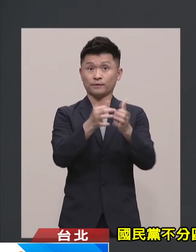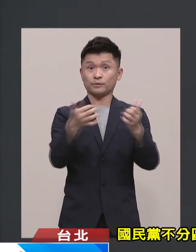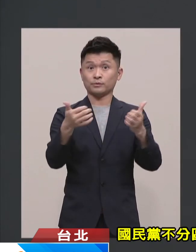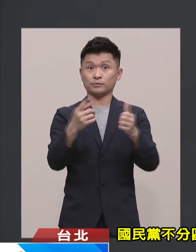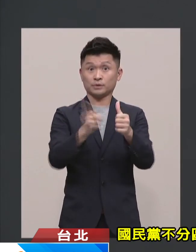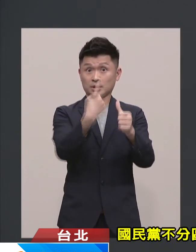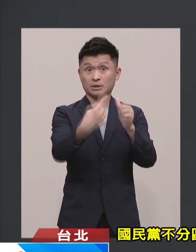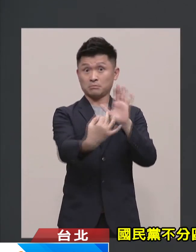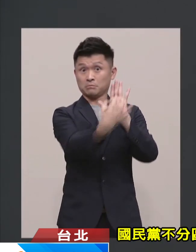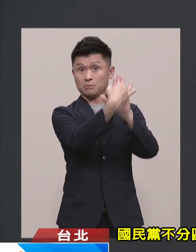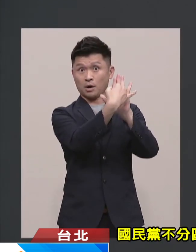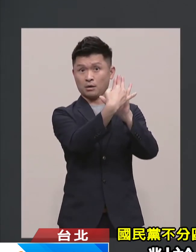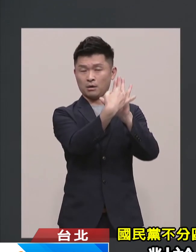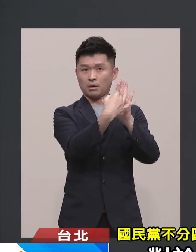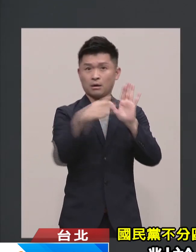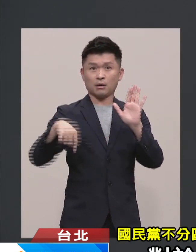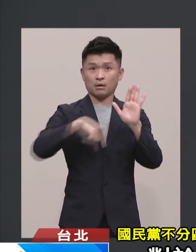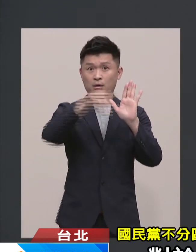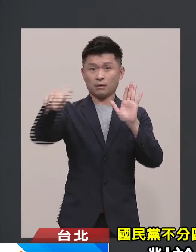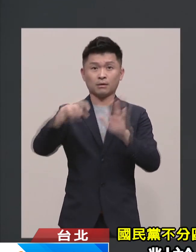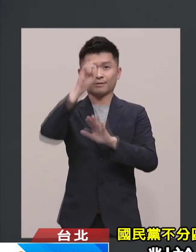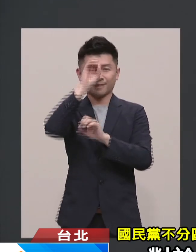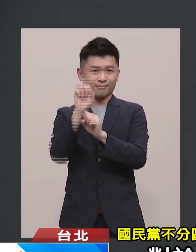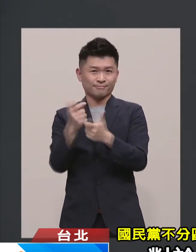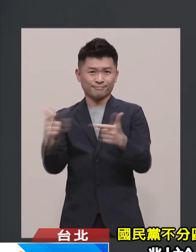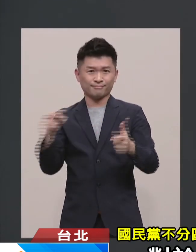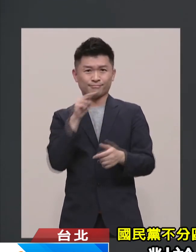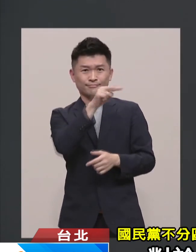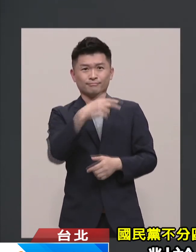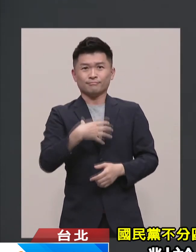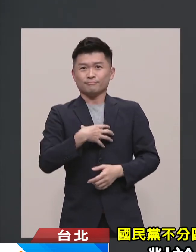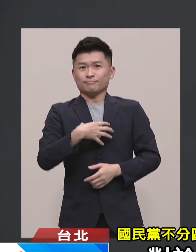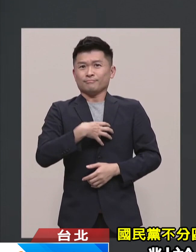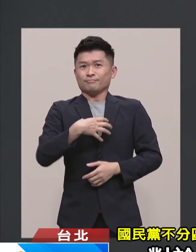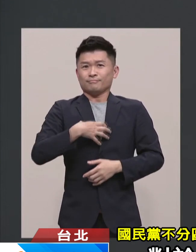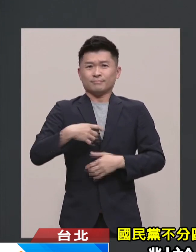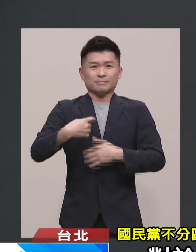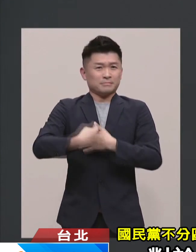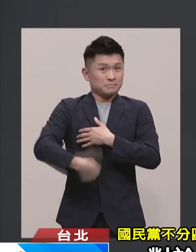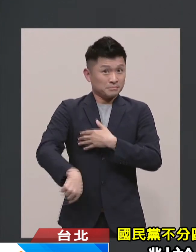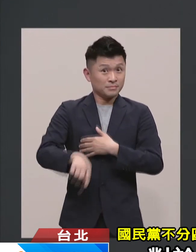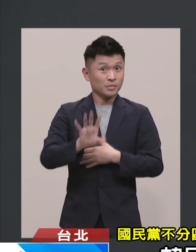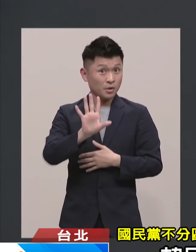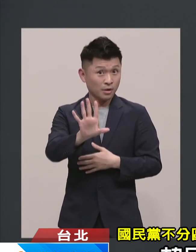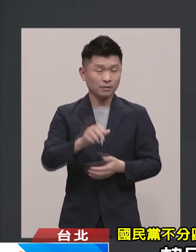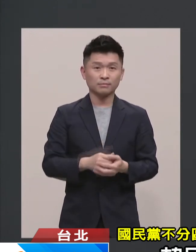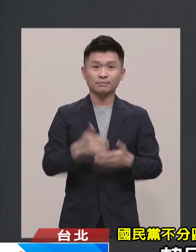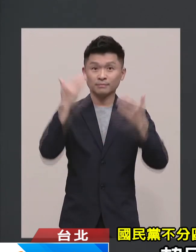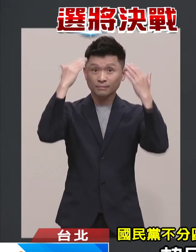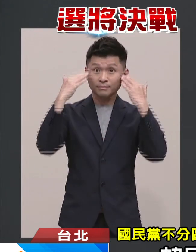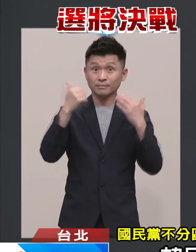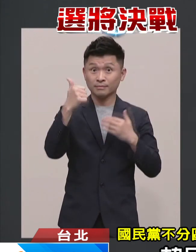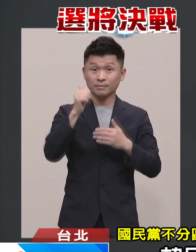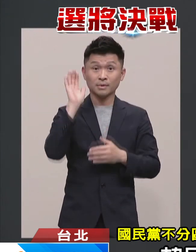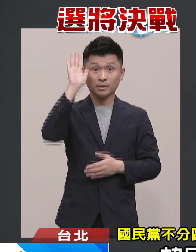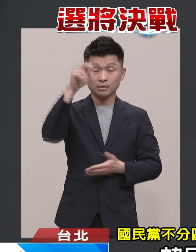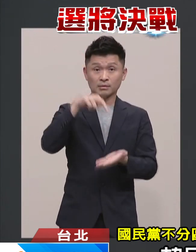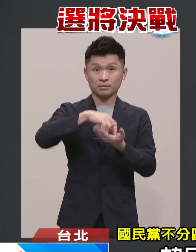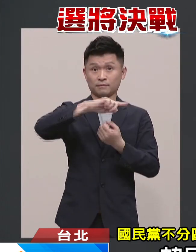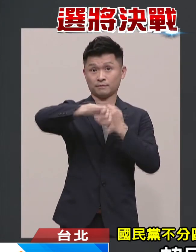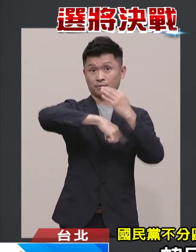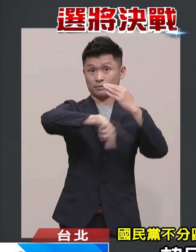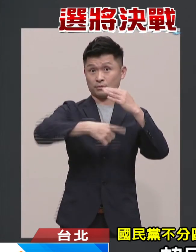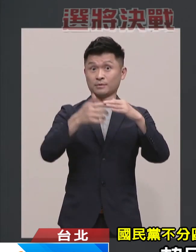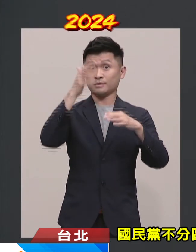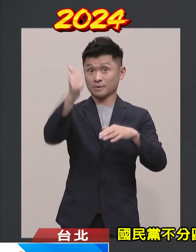国瑜的魔咒对于这些的政党具有这么大的心理的创伤。韩国瑜未来要不要当立法院的